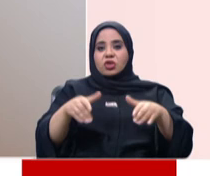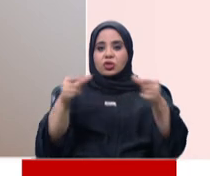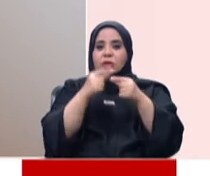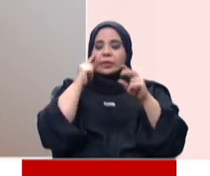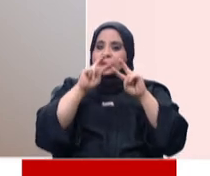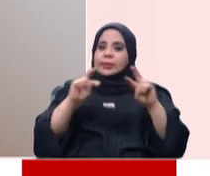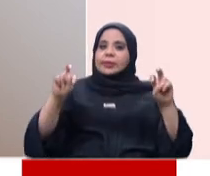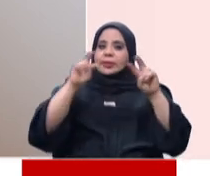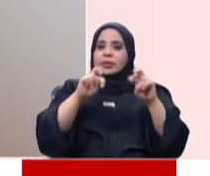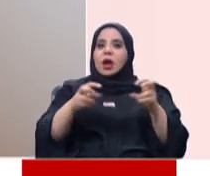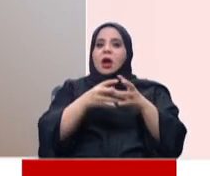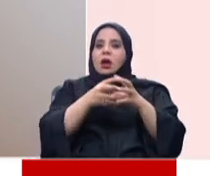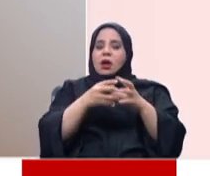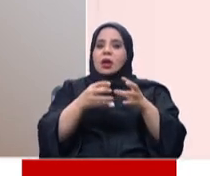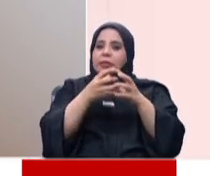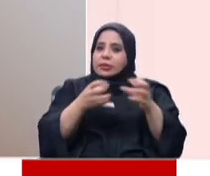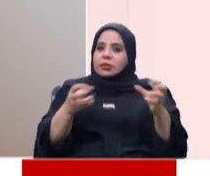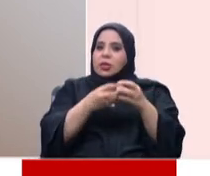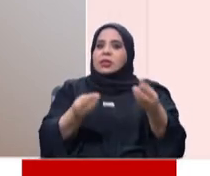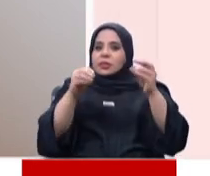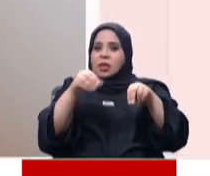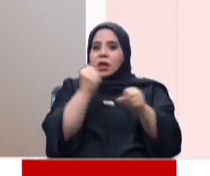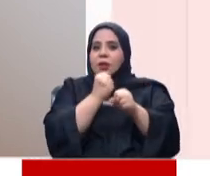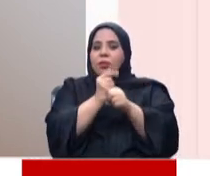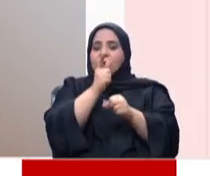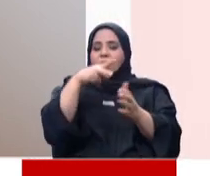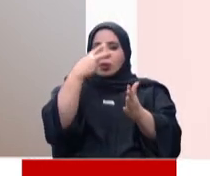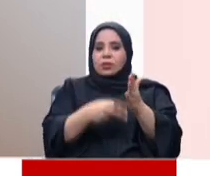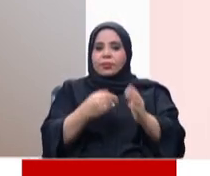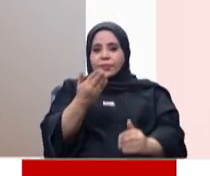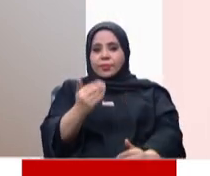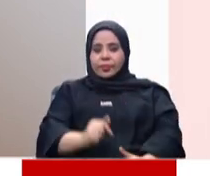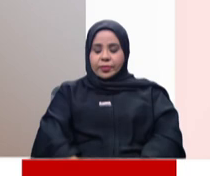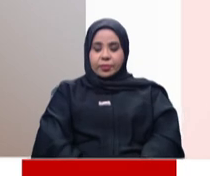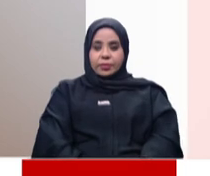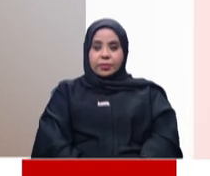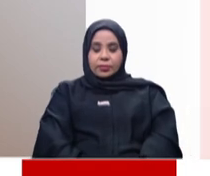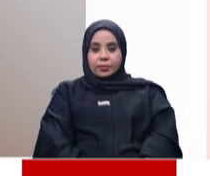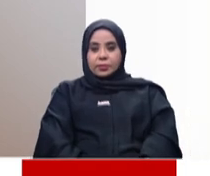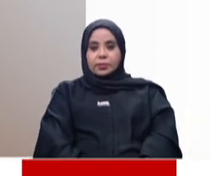جلسته ببحث ما يستجد من أعمال واتخذ بشأنها من القرارات اللازمة.